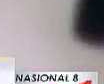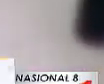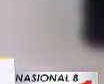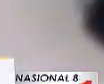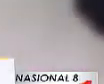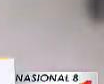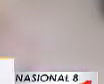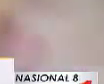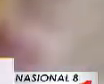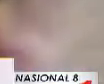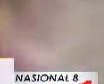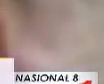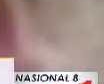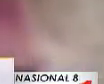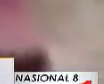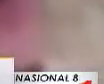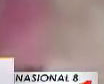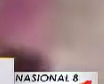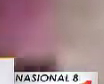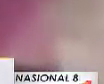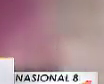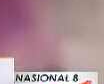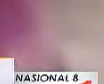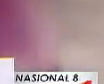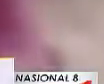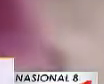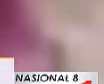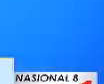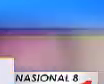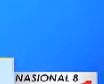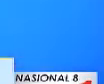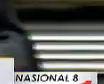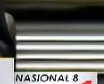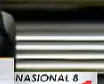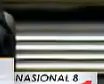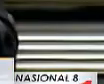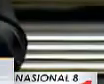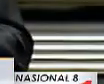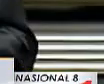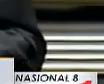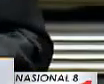Bahada modul guna ular, APM gantung program jati diri pelajar.